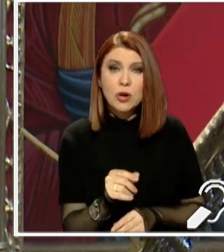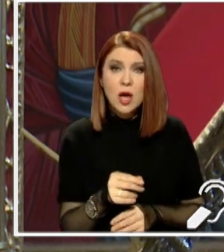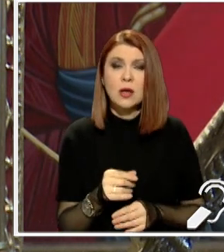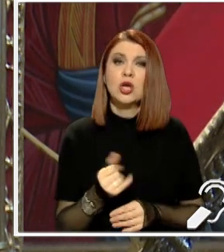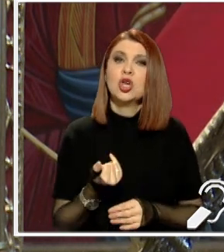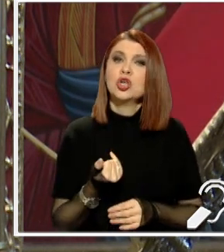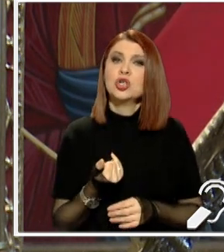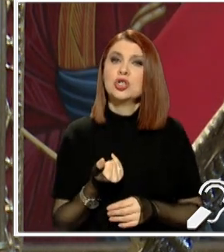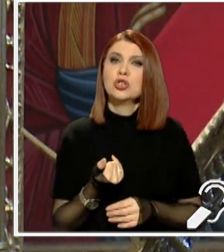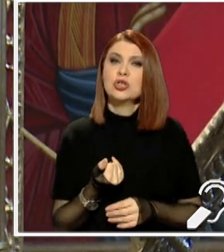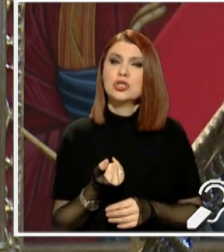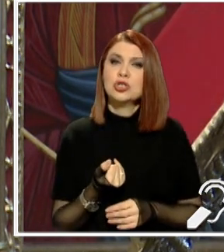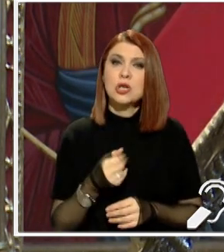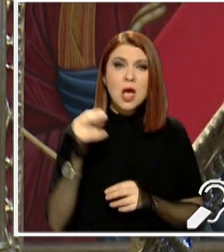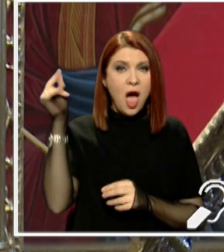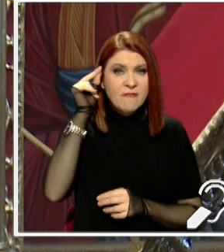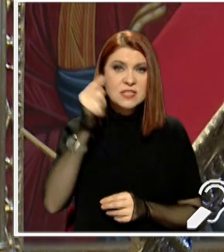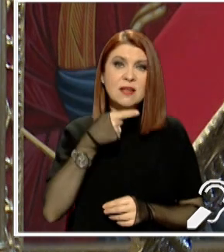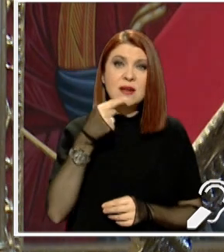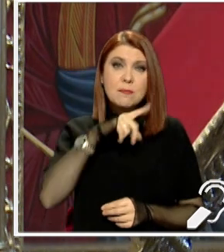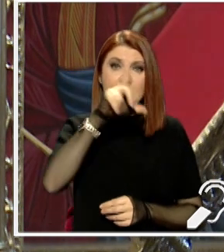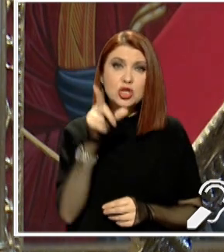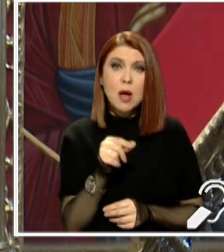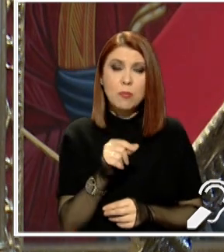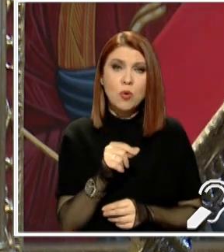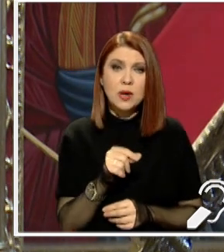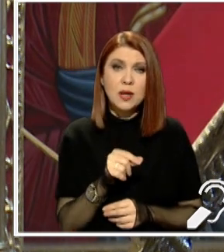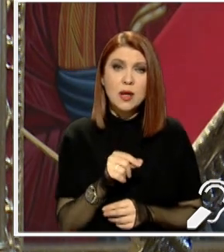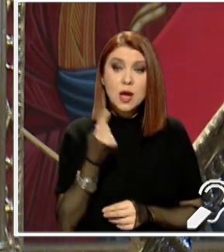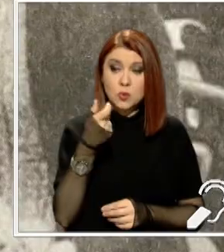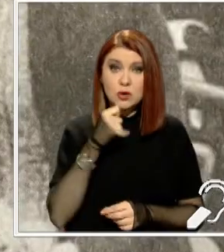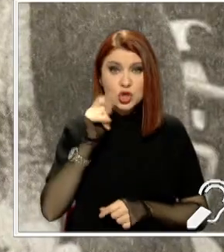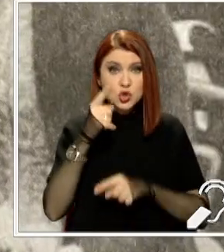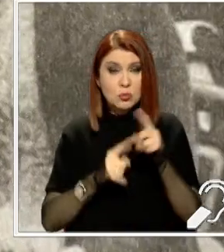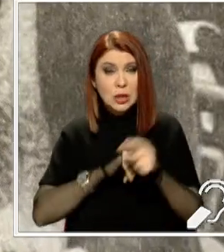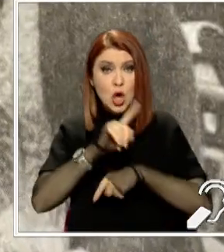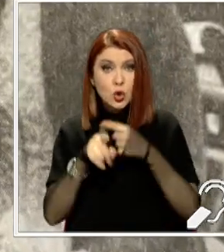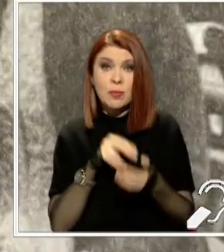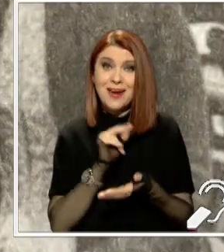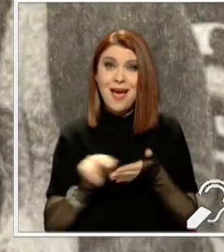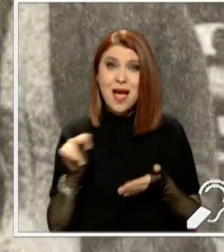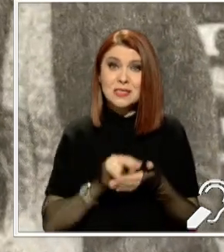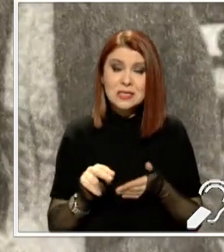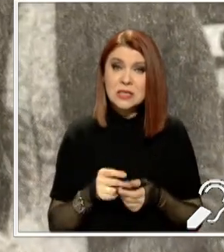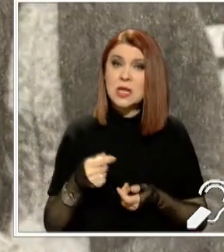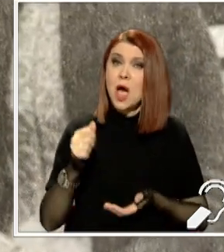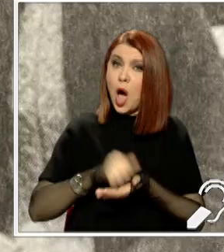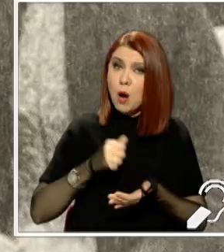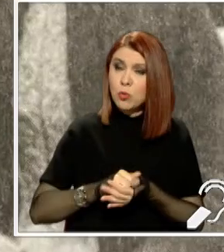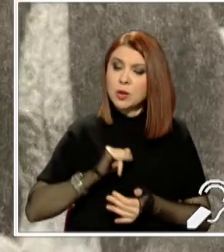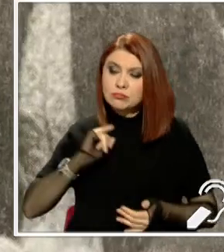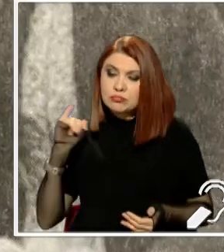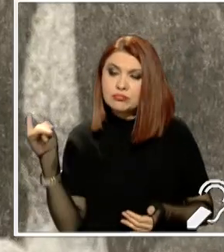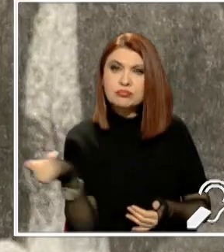învățat limba acestei țări de adopție într-un an și jumătate, după care a scris, a predicat,